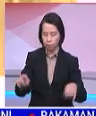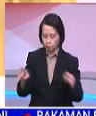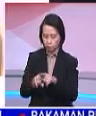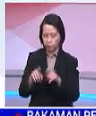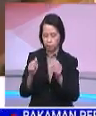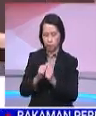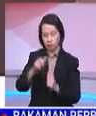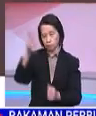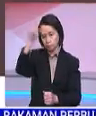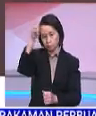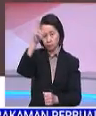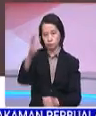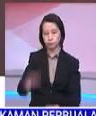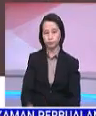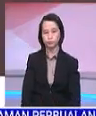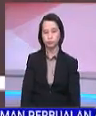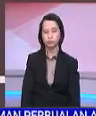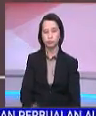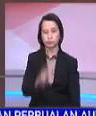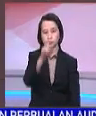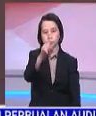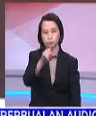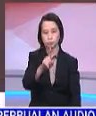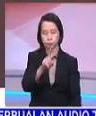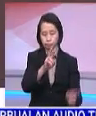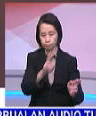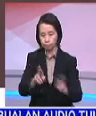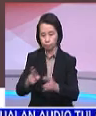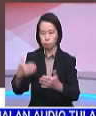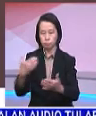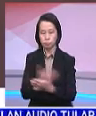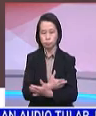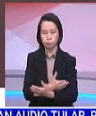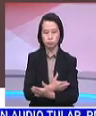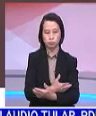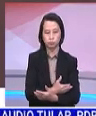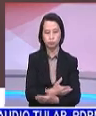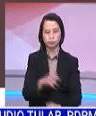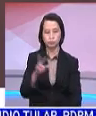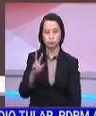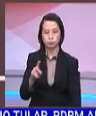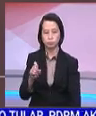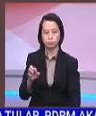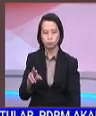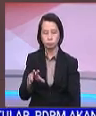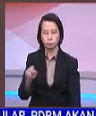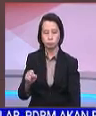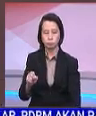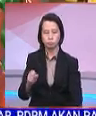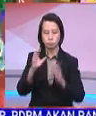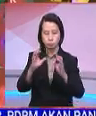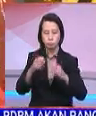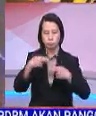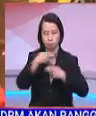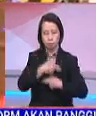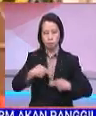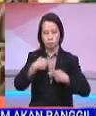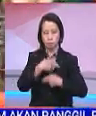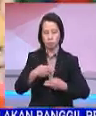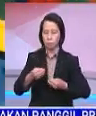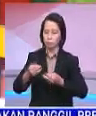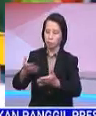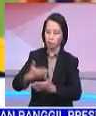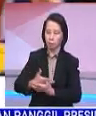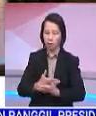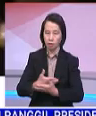dengan kerajaan satu rancangan baru iaitu versus sebuah rancangan bicarawara hiburan secara santai yang memberi peluang kepada